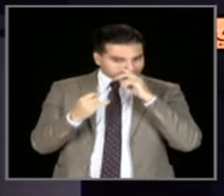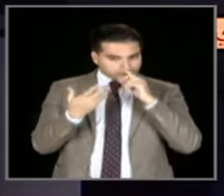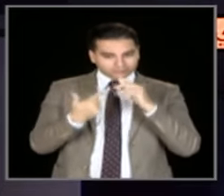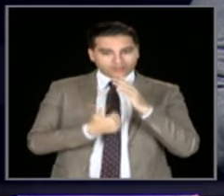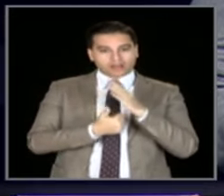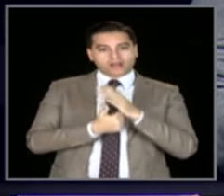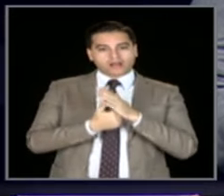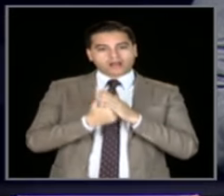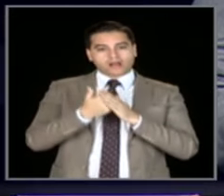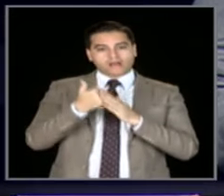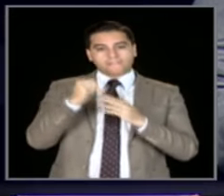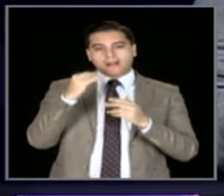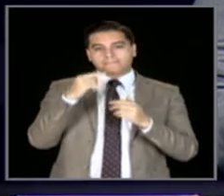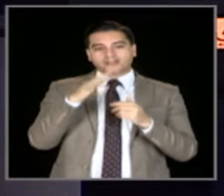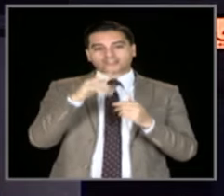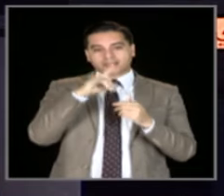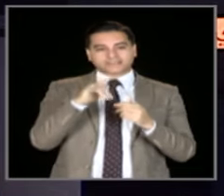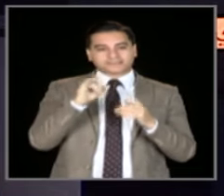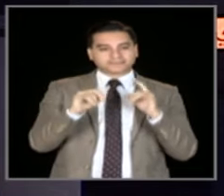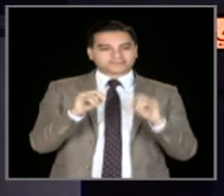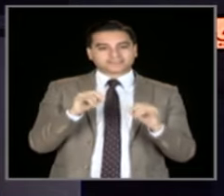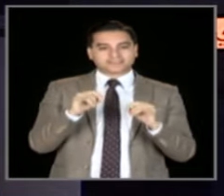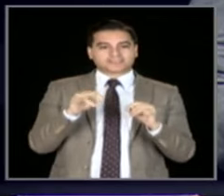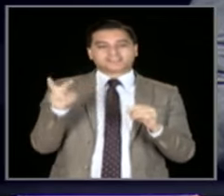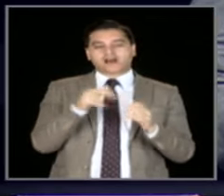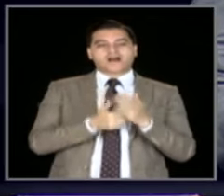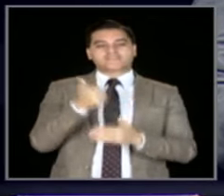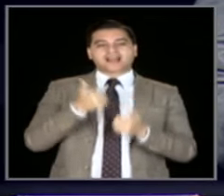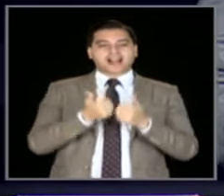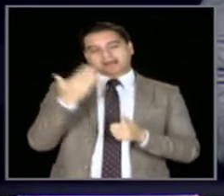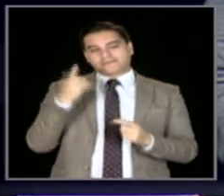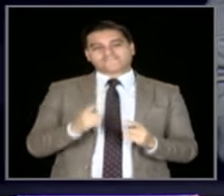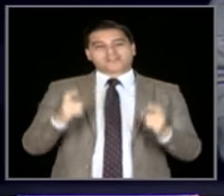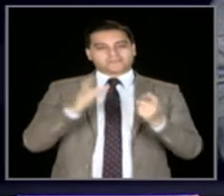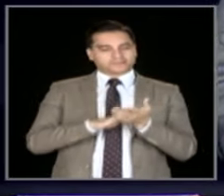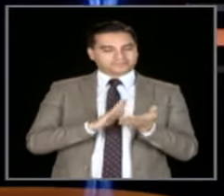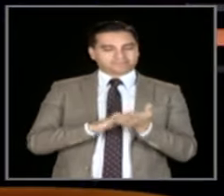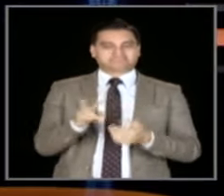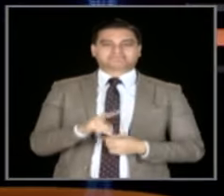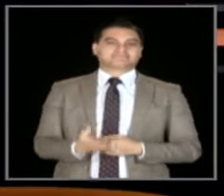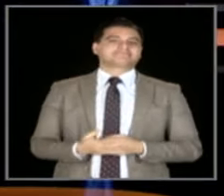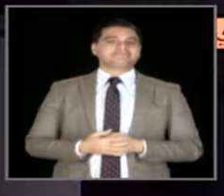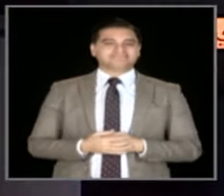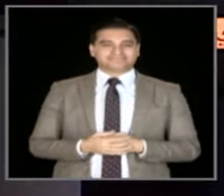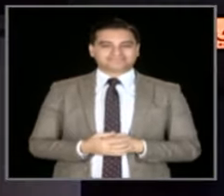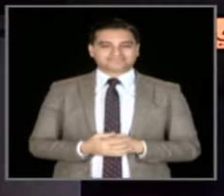تقريبا. محمد شادي جاب كام نقطه؟ 50 برضه. انتوا الاثنين افضل لاعب الماتش اللي فات، هيكون انتوا الاثنين.